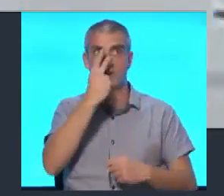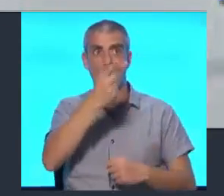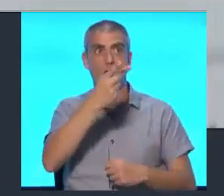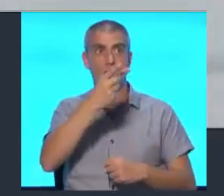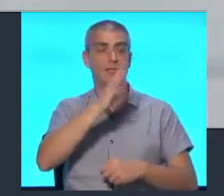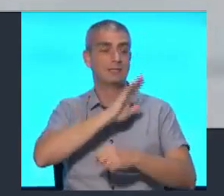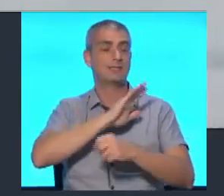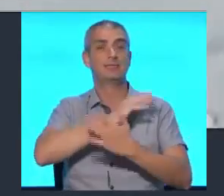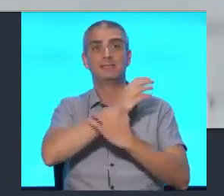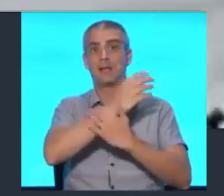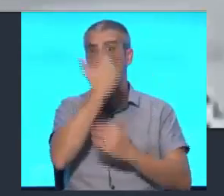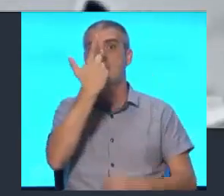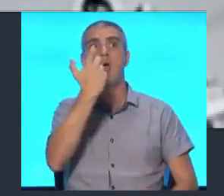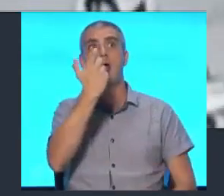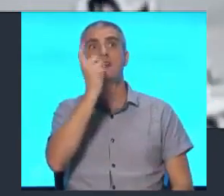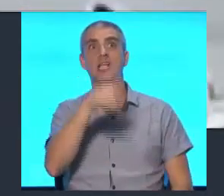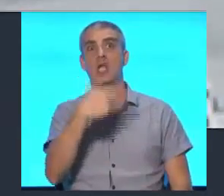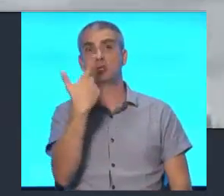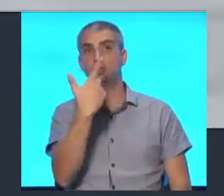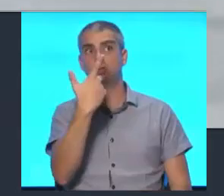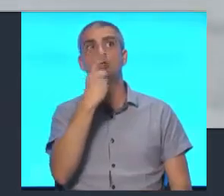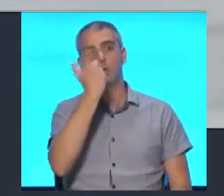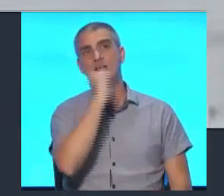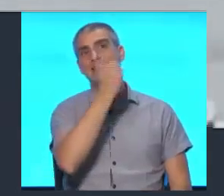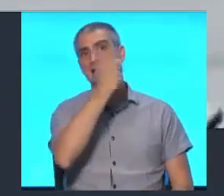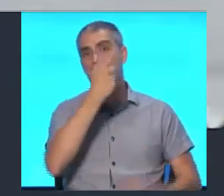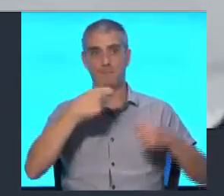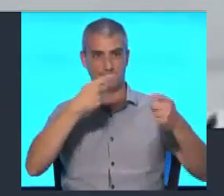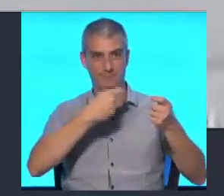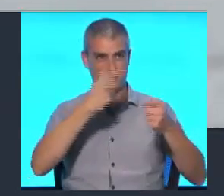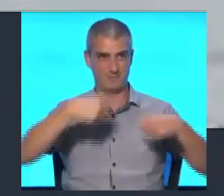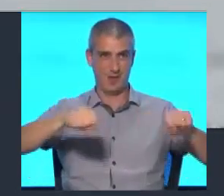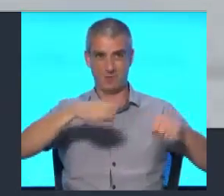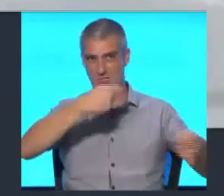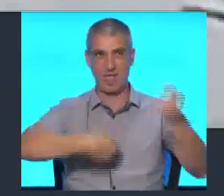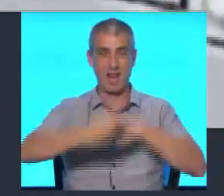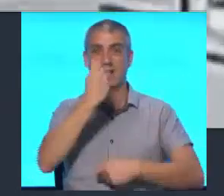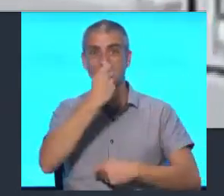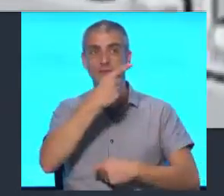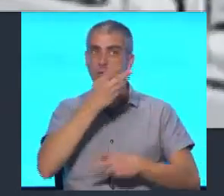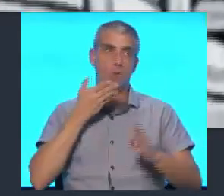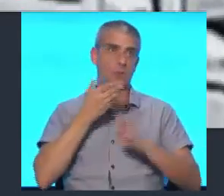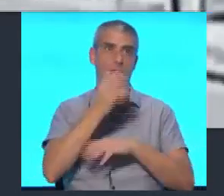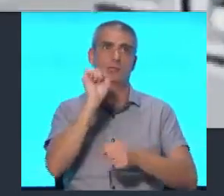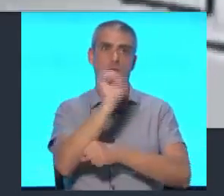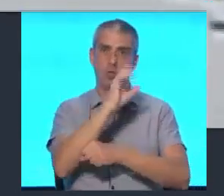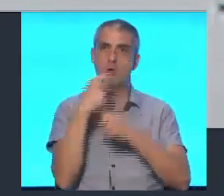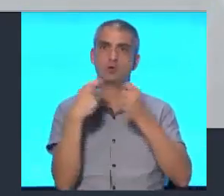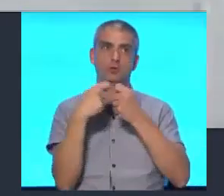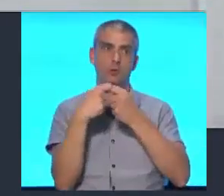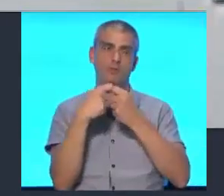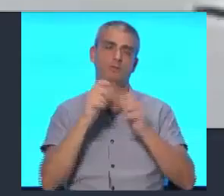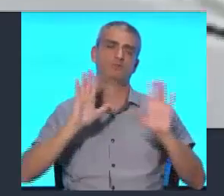הוא גם מחזיק אקדח, שבאמצעותו איים על הבלדר. מכאן הוא נכנס לרכב שבו מחכה שותפו,